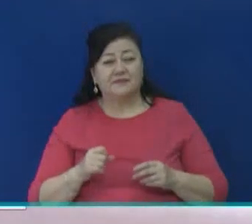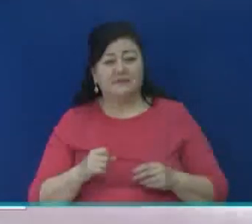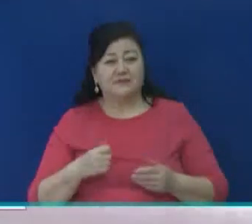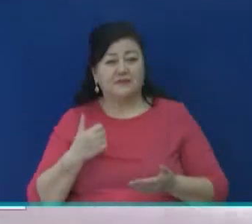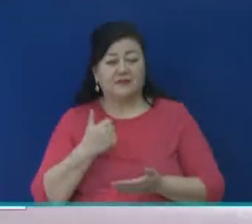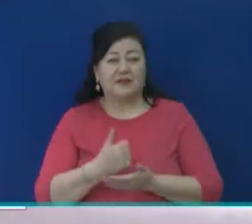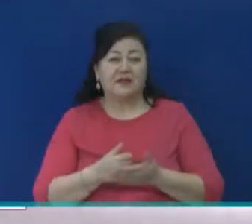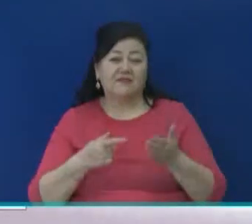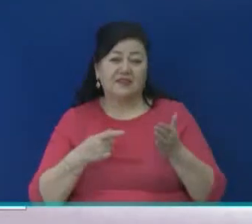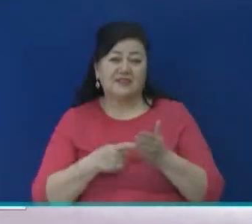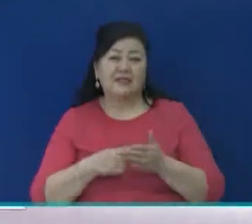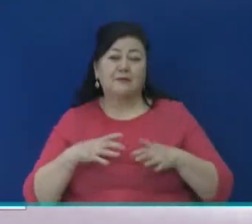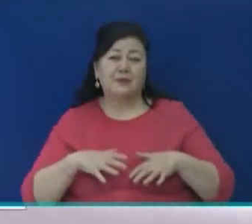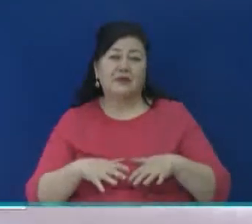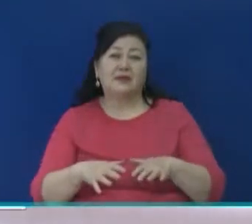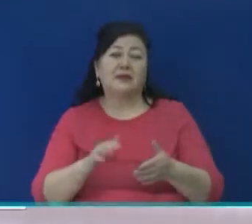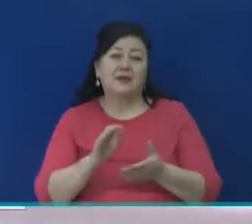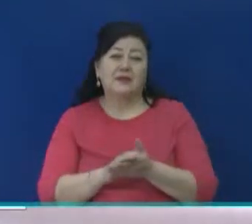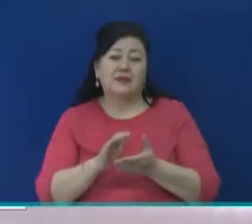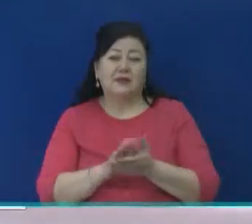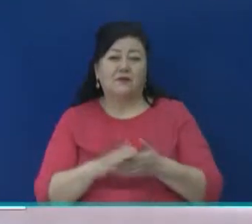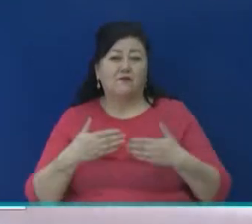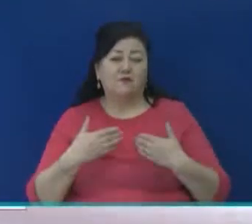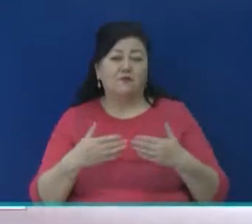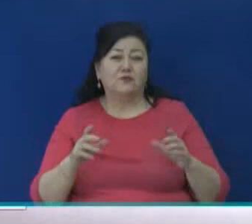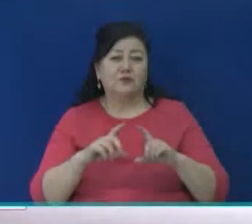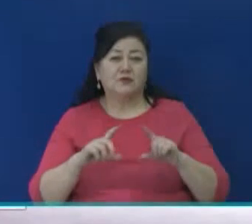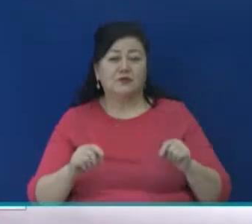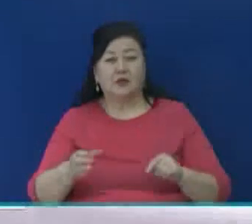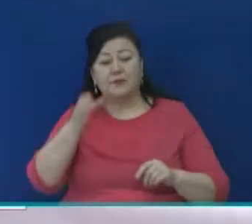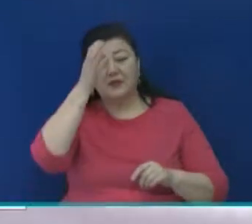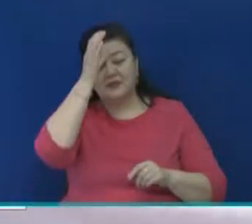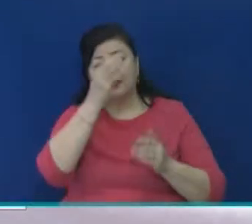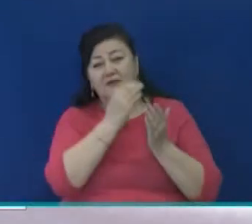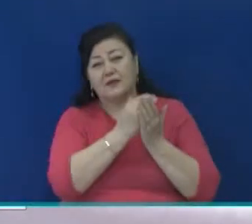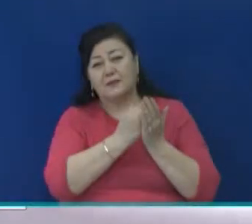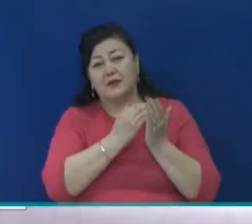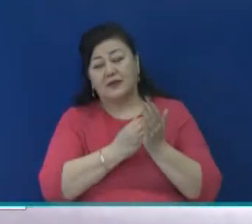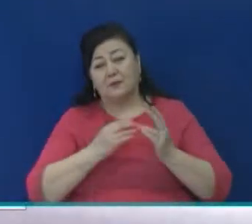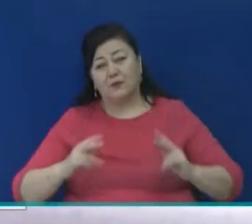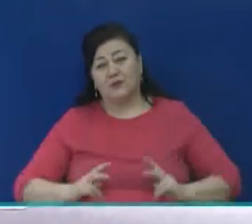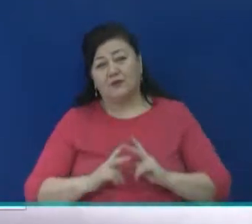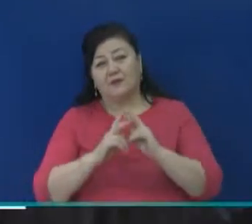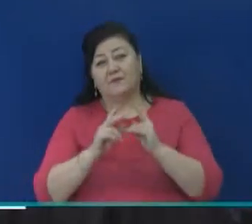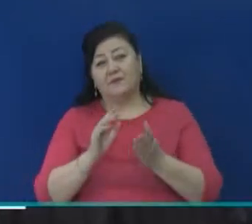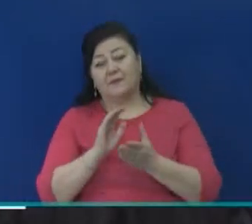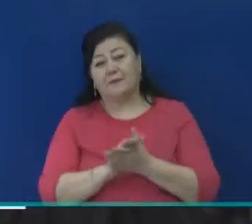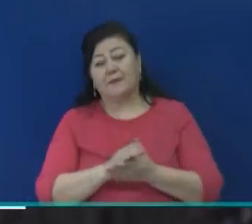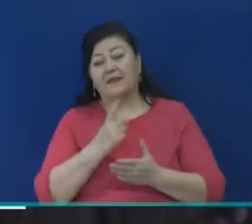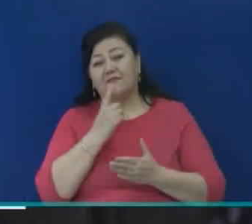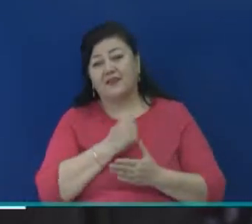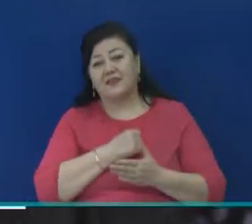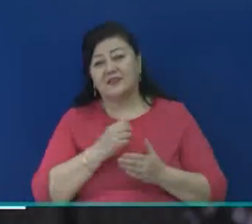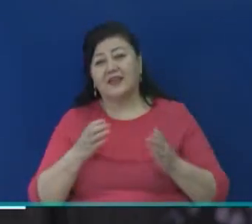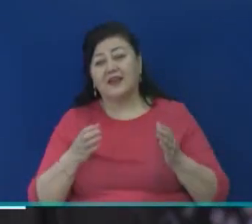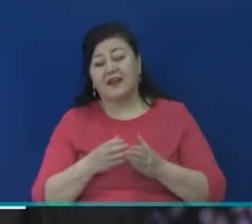основной целью мероприятий является ознакомление выпускников школ с образовательными программами университета ознакомления с военной